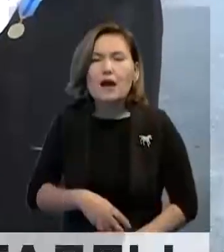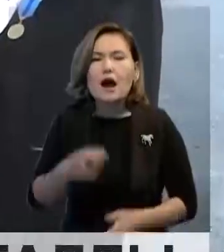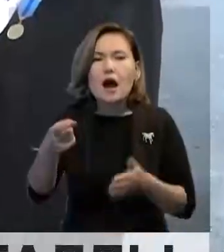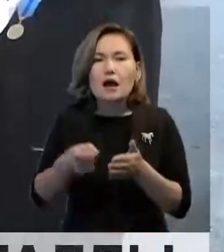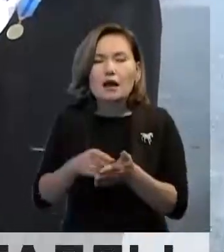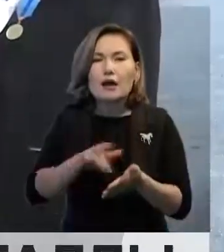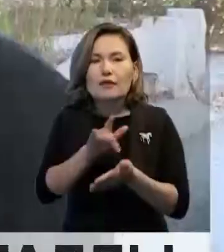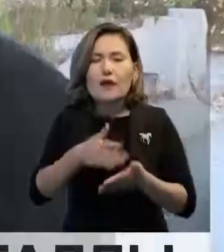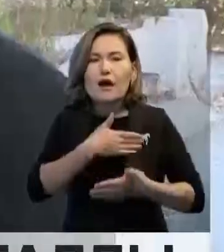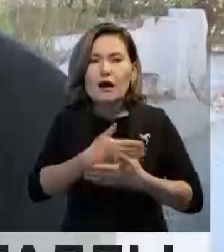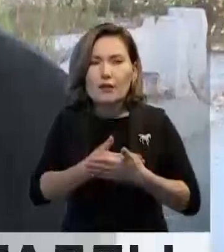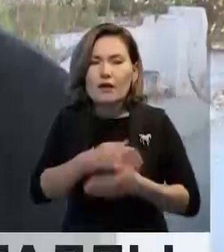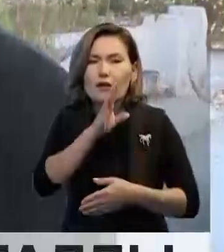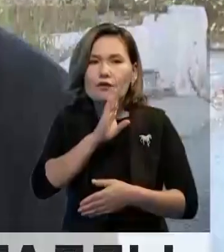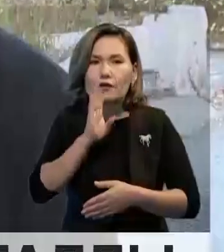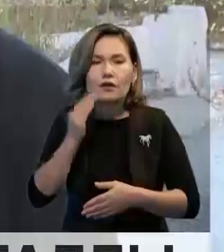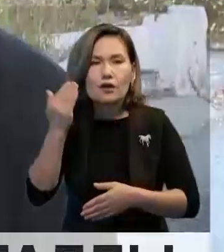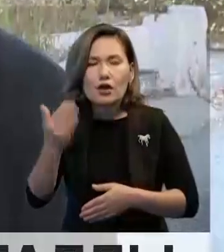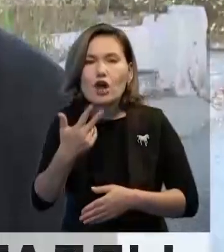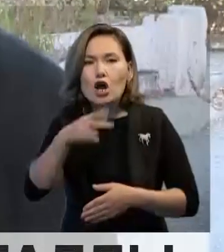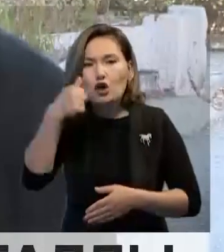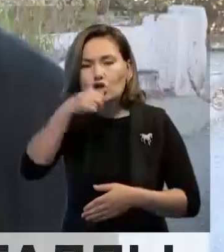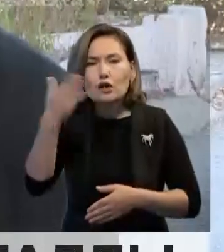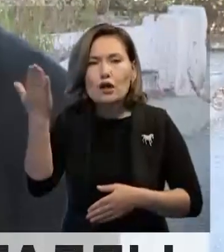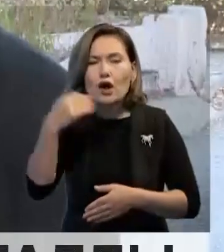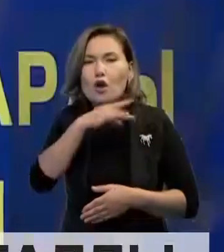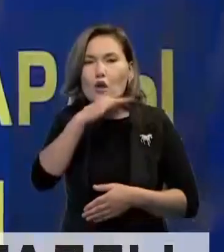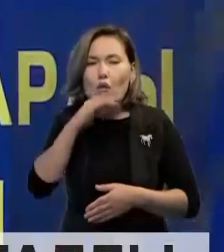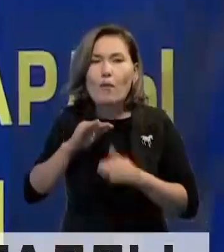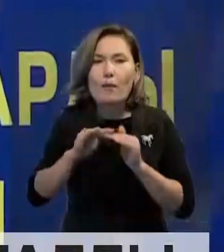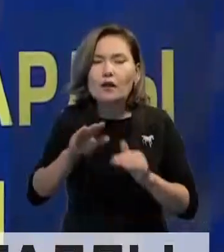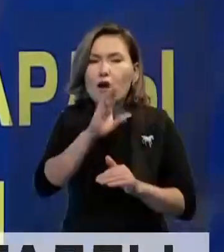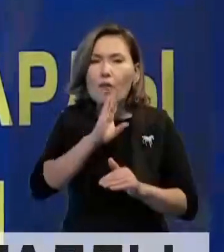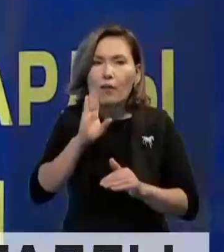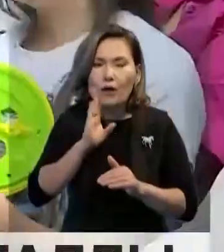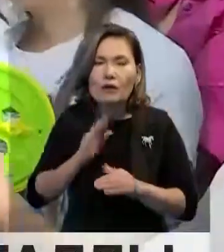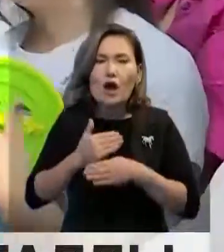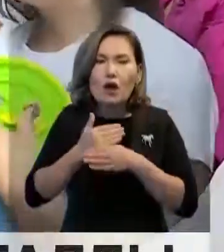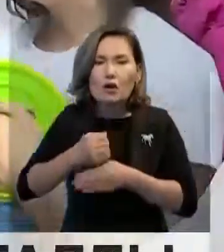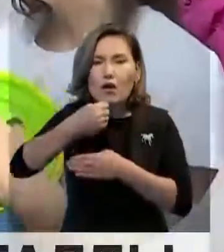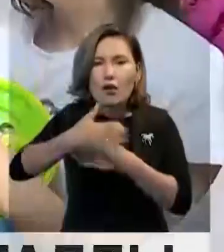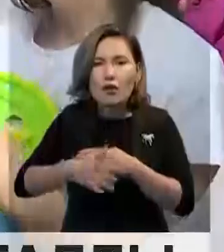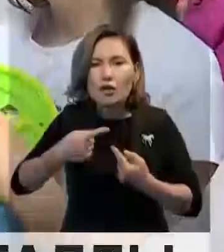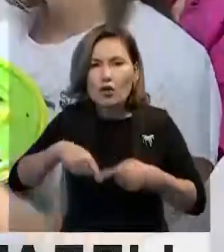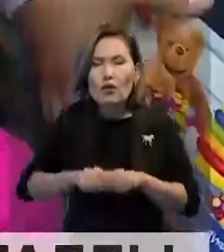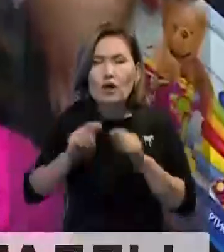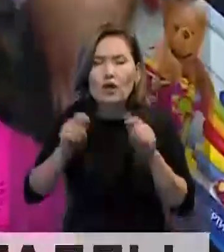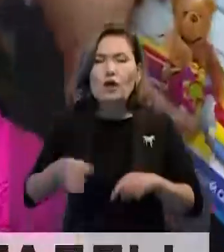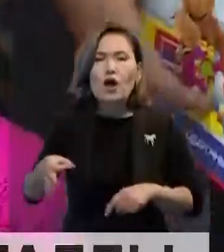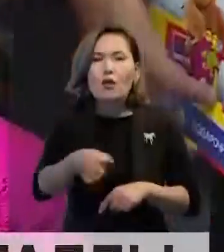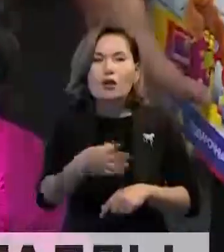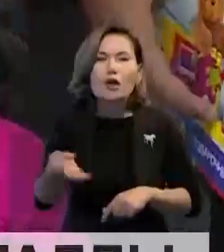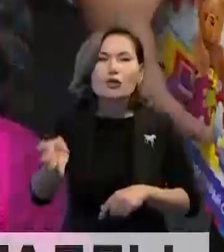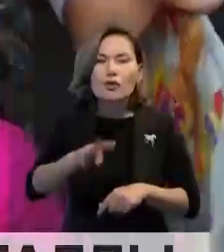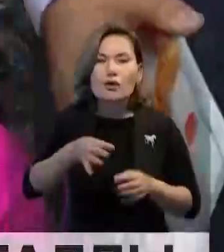Қарағандылық қоғам белсендісі Ләззат Қожахметова осыдан 3 жыл бұрын көпбалалы аналарға қолдау көрсететін талбесі ұйымын құрған. Содан бері облыстың 4